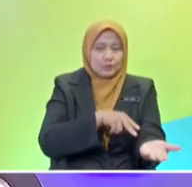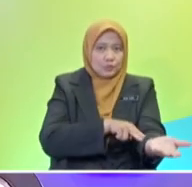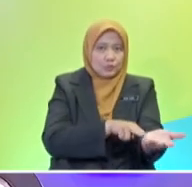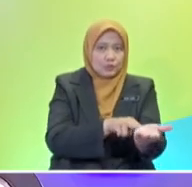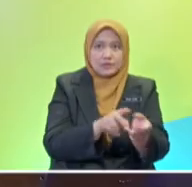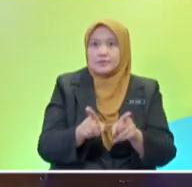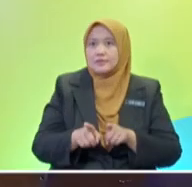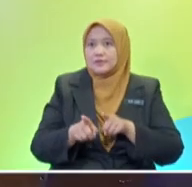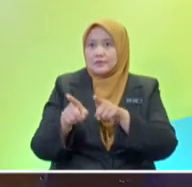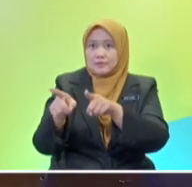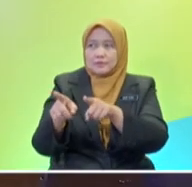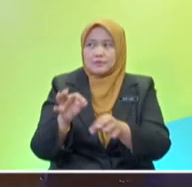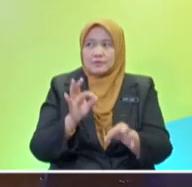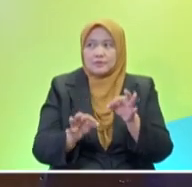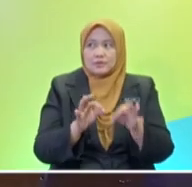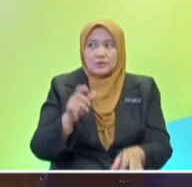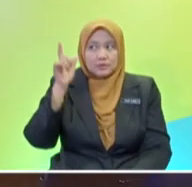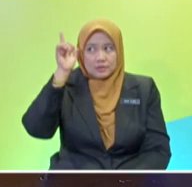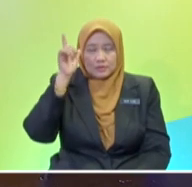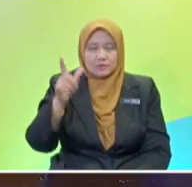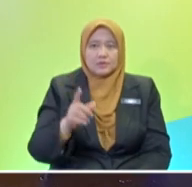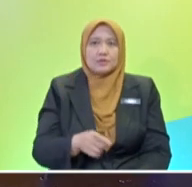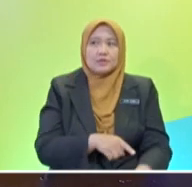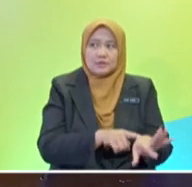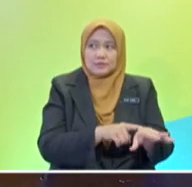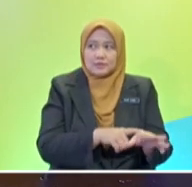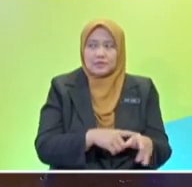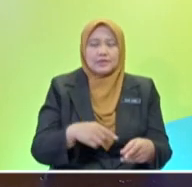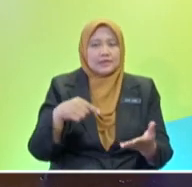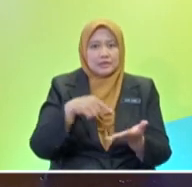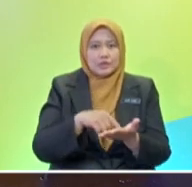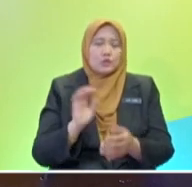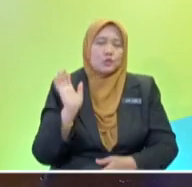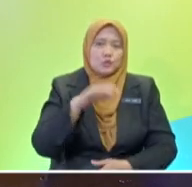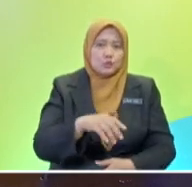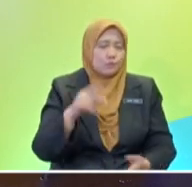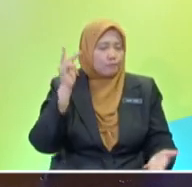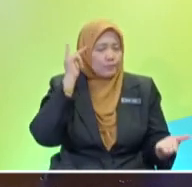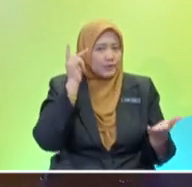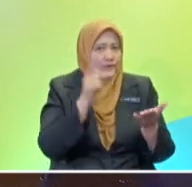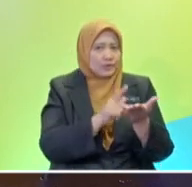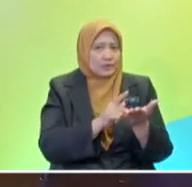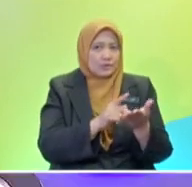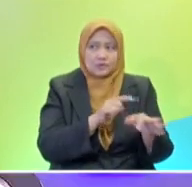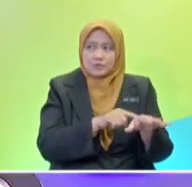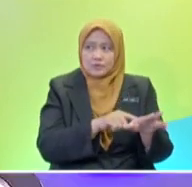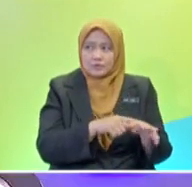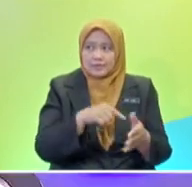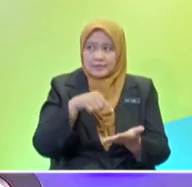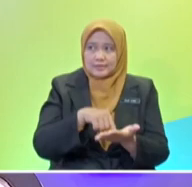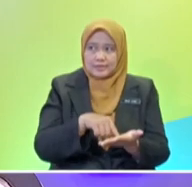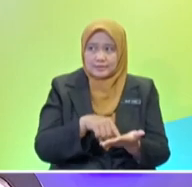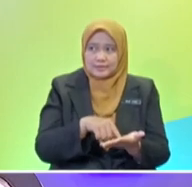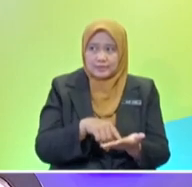murid-murid sekalian, kalau kita tengok daun-daun yang ada di sini, jom kita berkenalan dengan daun-daun. Yang ni daun mangga.